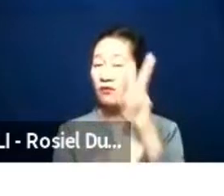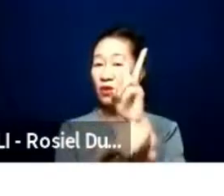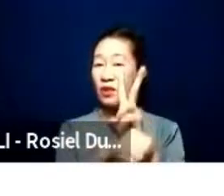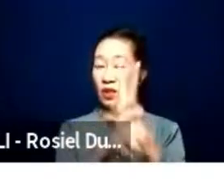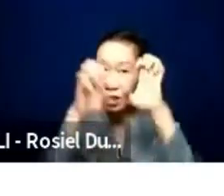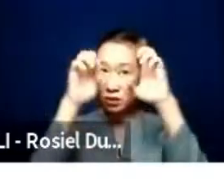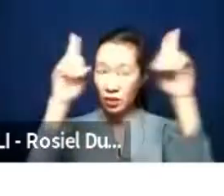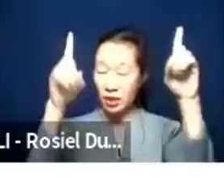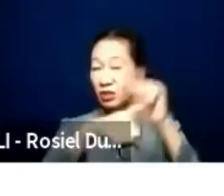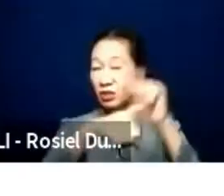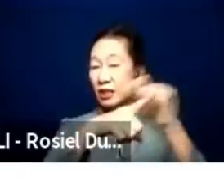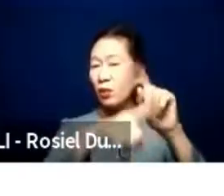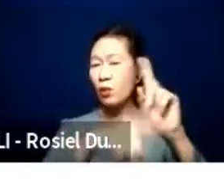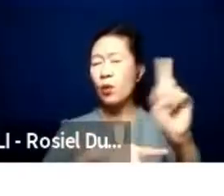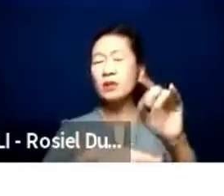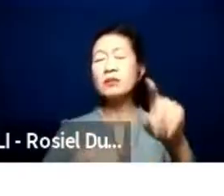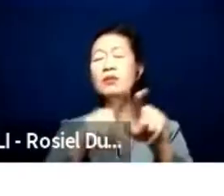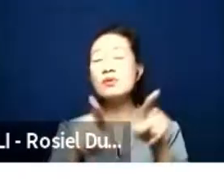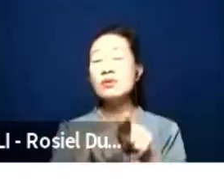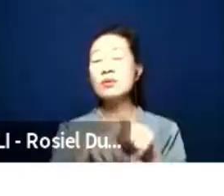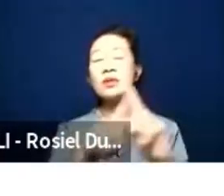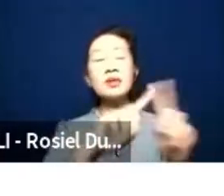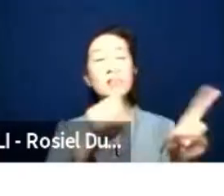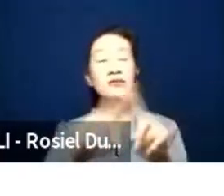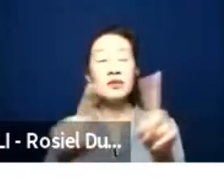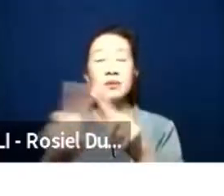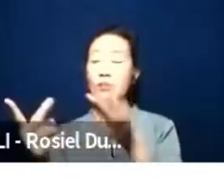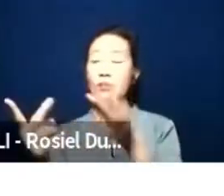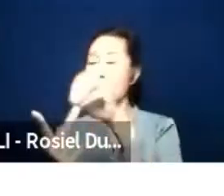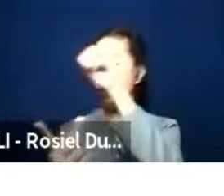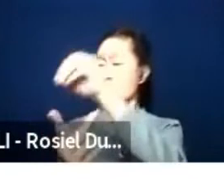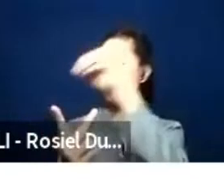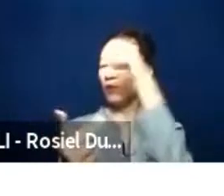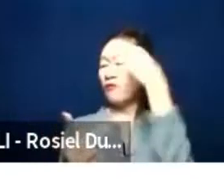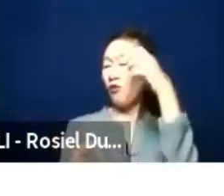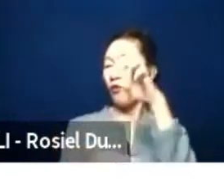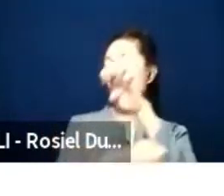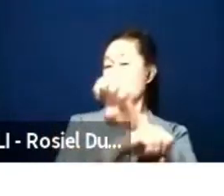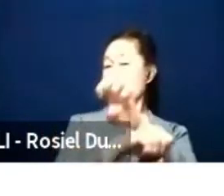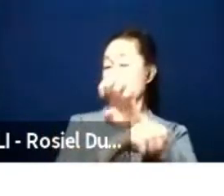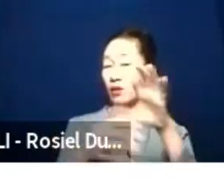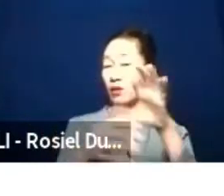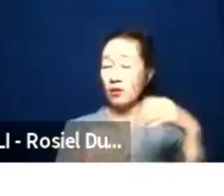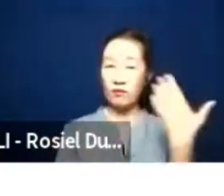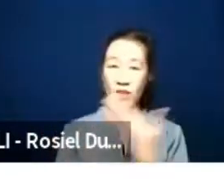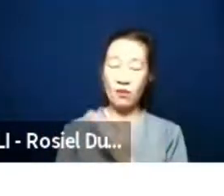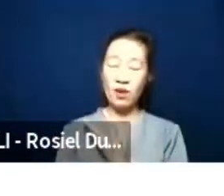education and training? Ano rin ba yung iba't ibang mga options for employment ng ating mga